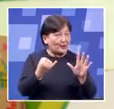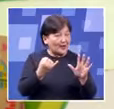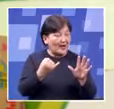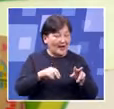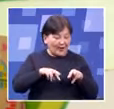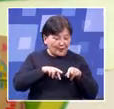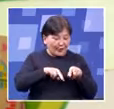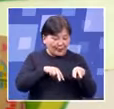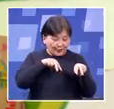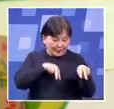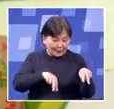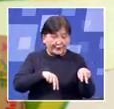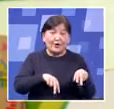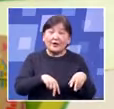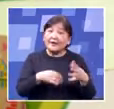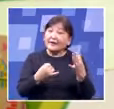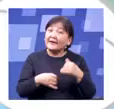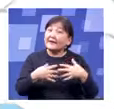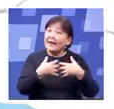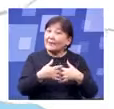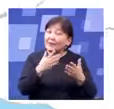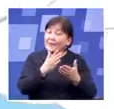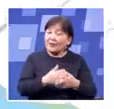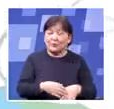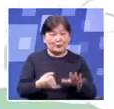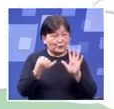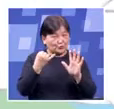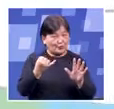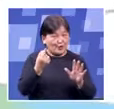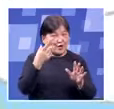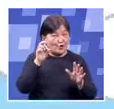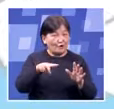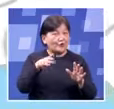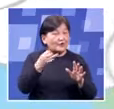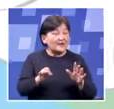хөлтэй ямар амтан байгааг багштай хэлээрэй.